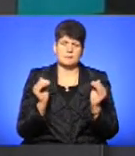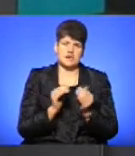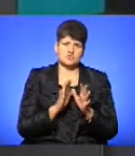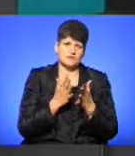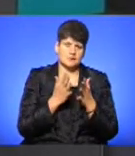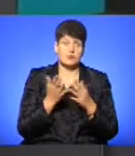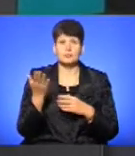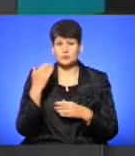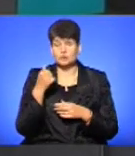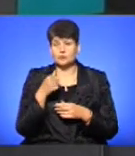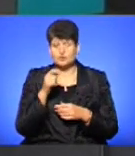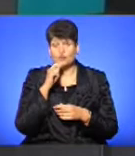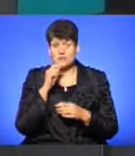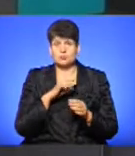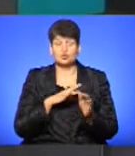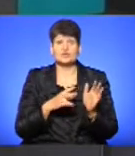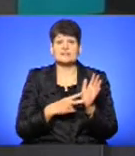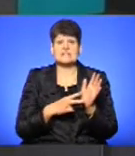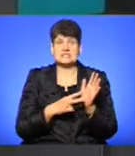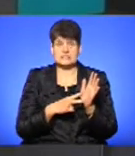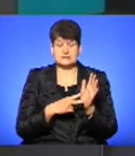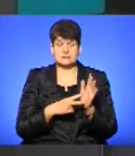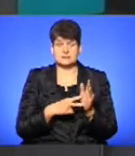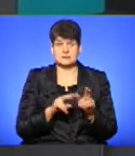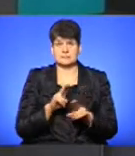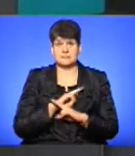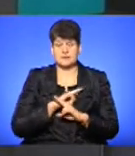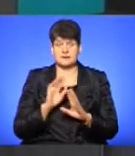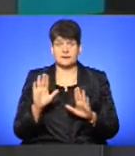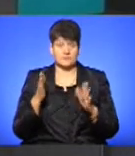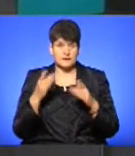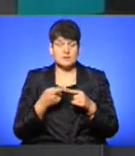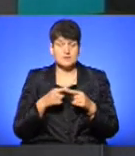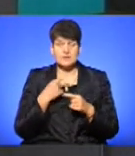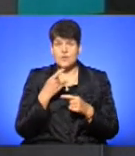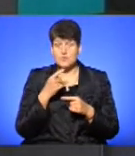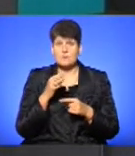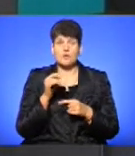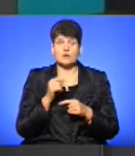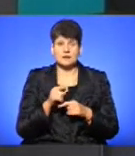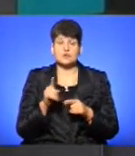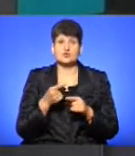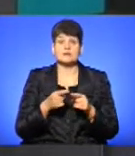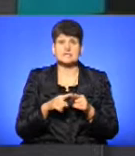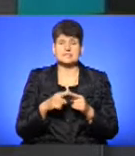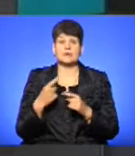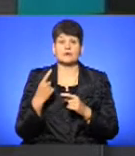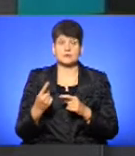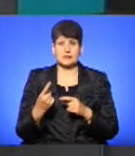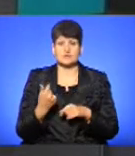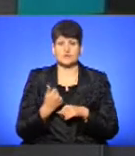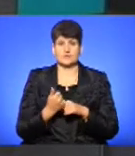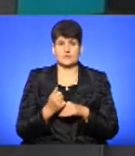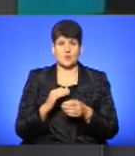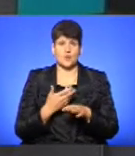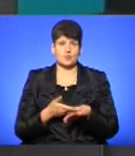Навіть в минулому році в Україні було 7 летальних випадків. Тобто це говорить про те, що все ж таки це одне із основних ускладнень. І